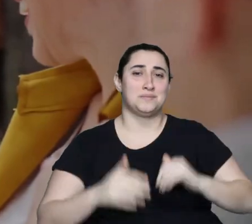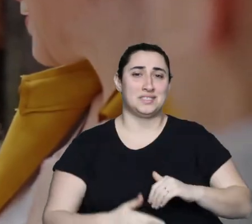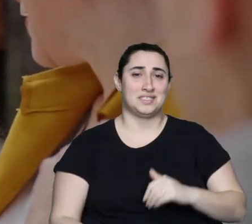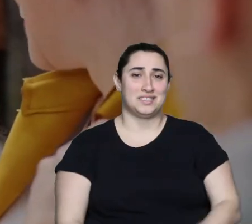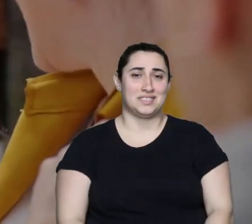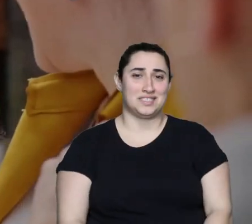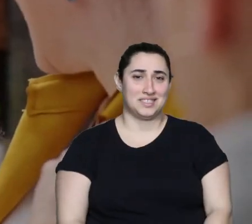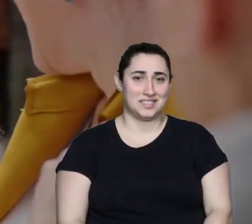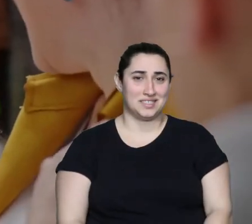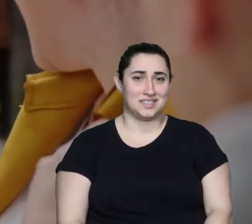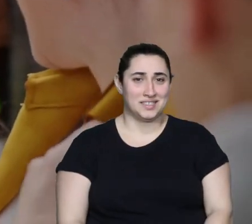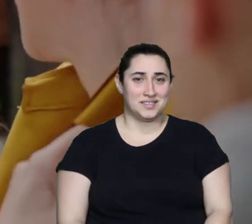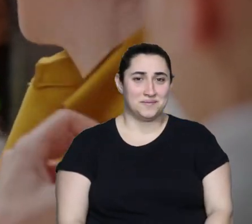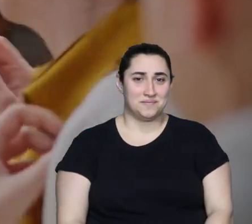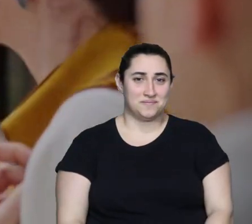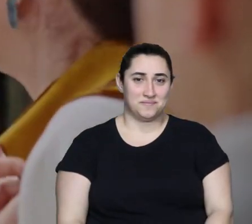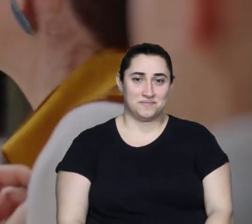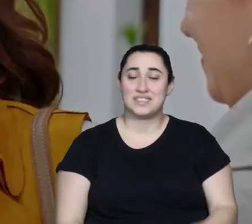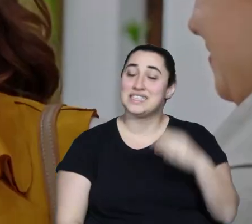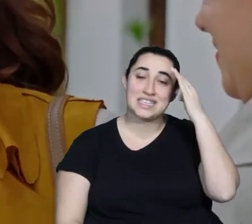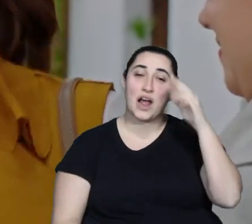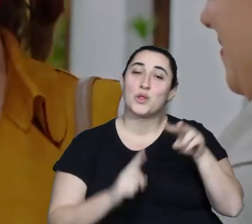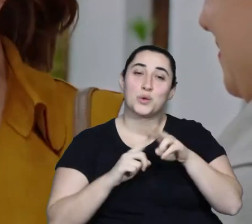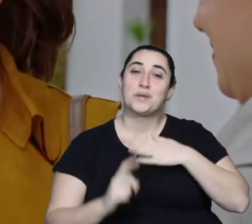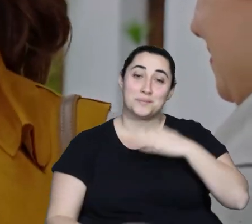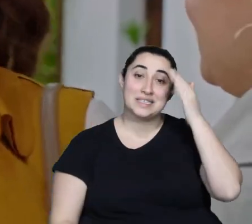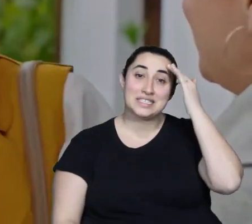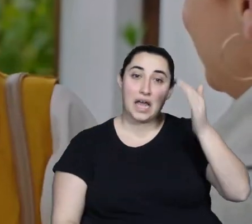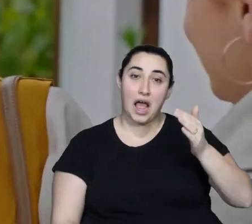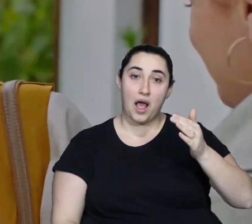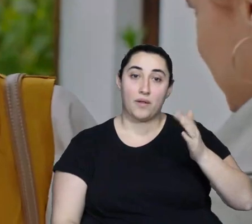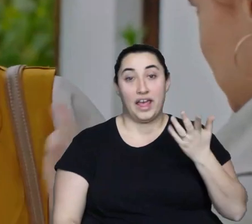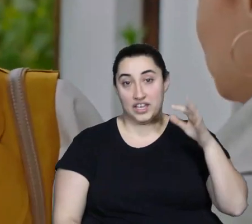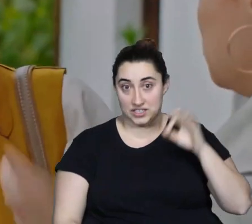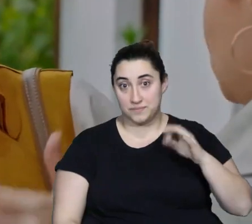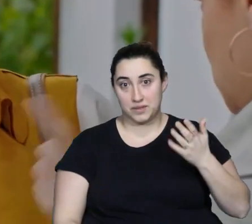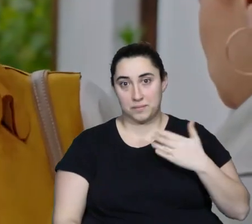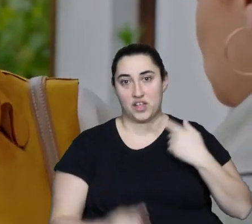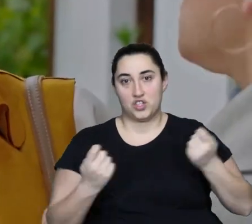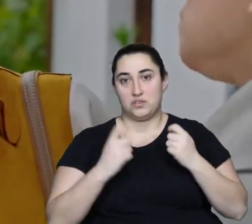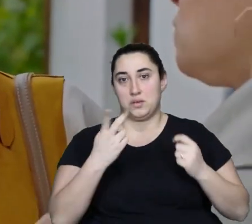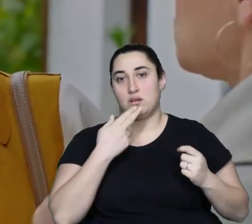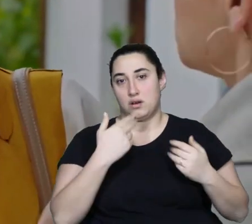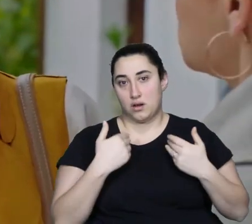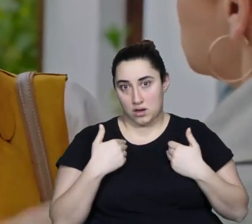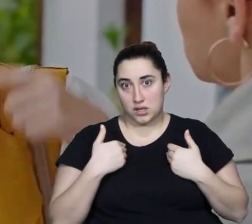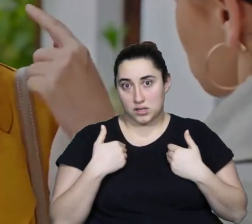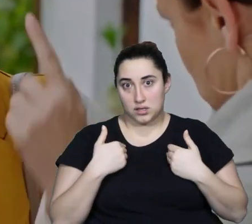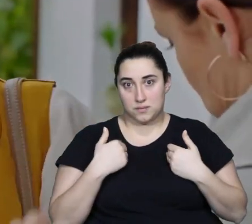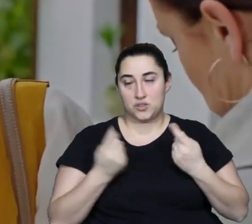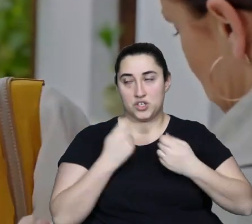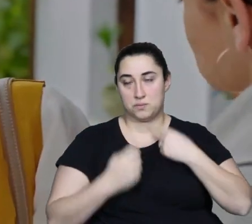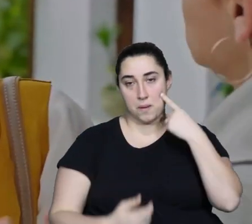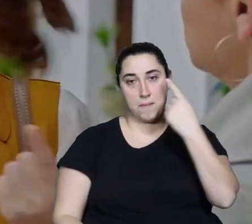geçtin akan Türk malikanesinden. Sağ ol Kübra'cığım, sağ ol. Şimdi tabii ben çalışan bir kadın olarak